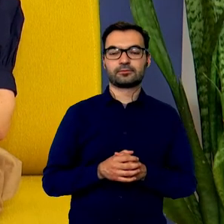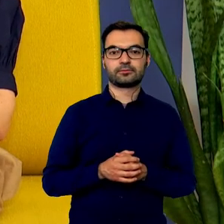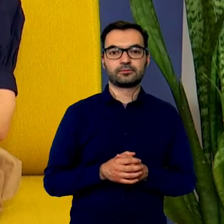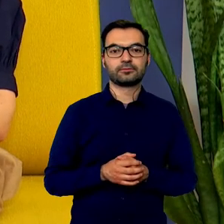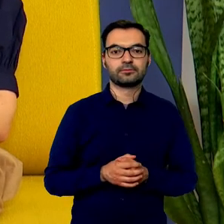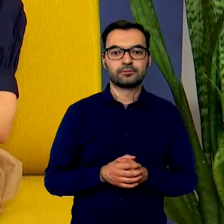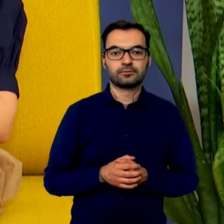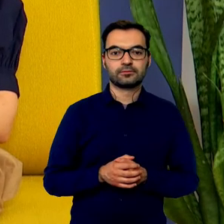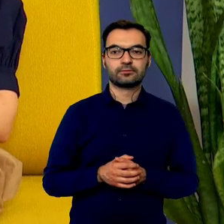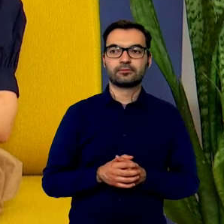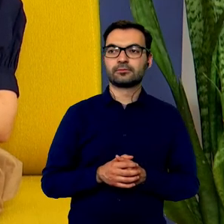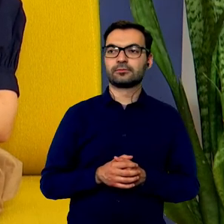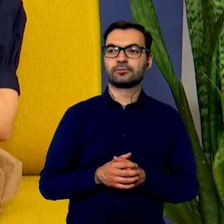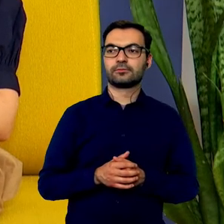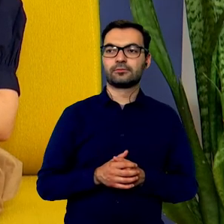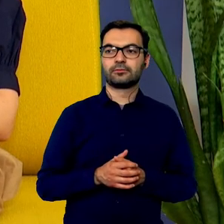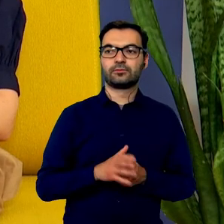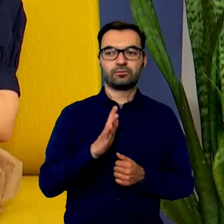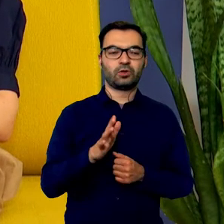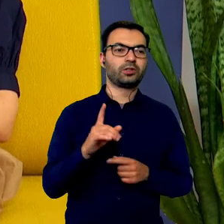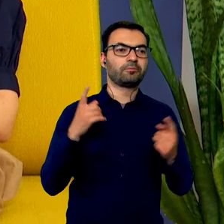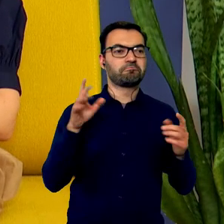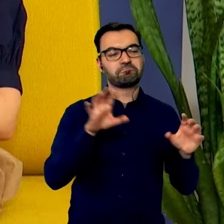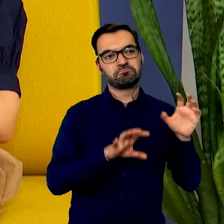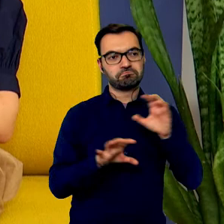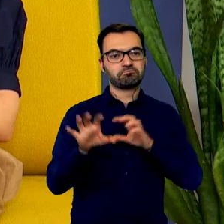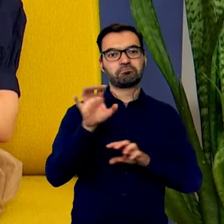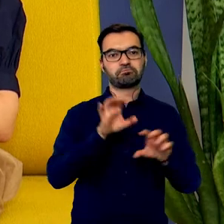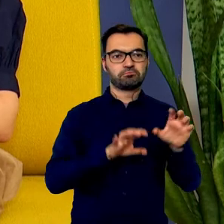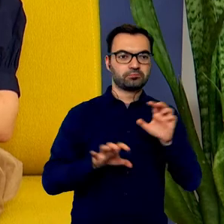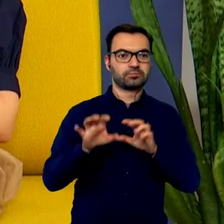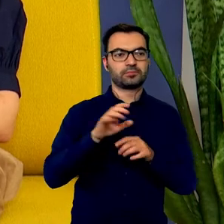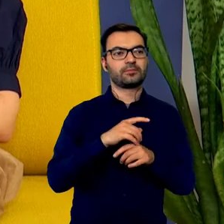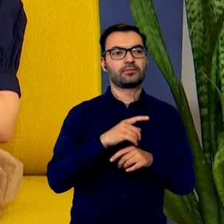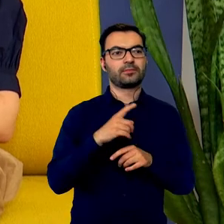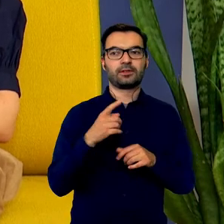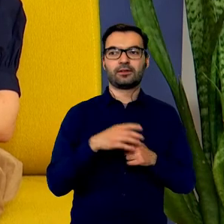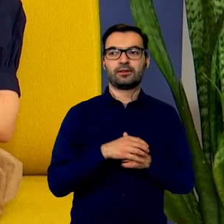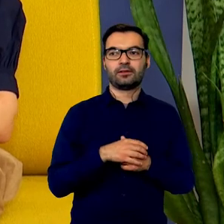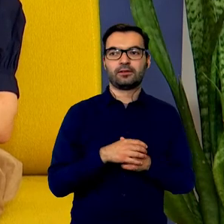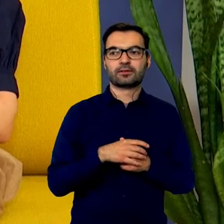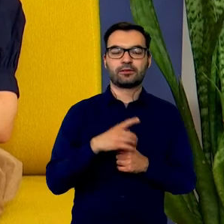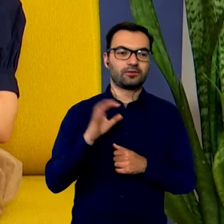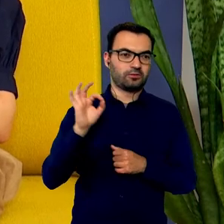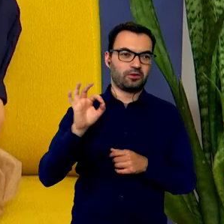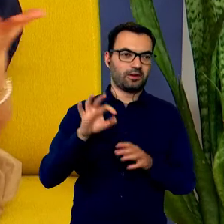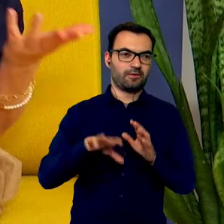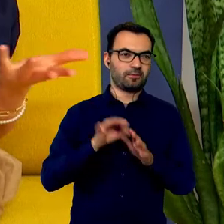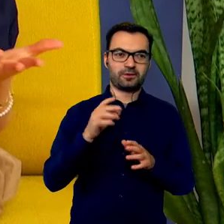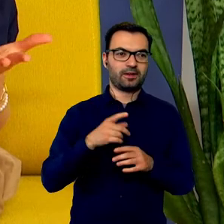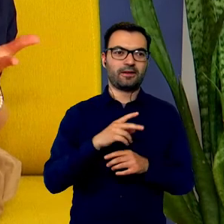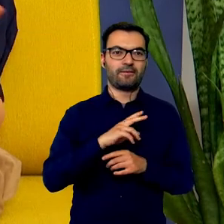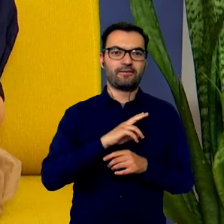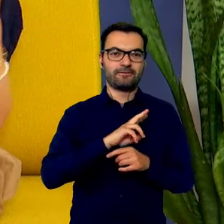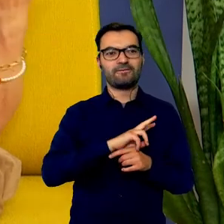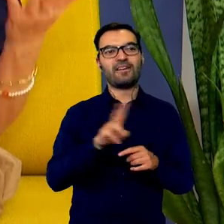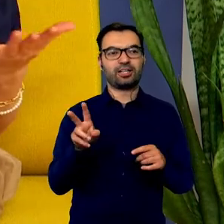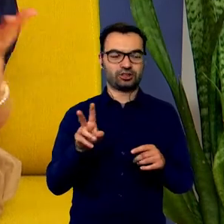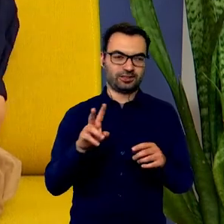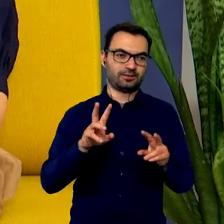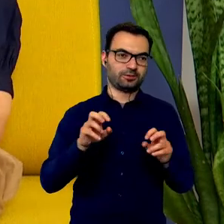potem obserwując to, co się dzieje, kolejne wasze wybory, no bo chyba trudno mówić o pani wyborach, bo jest to cały czas